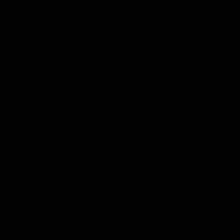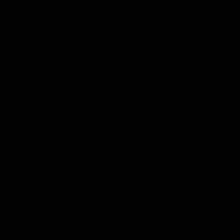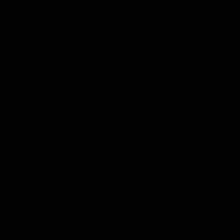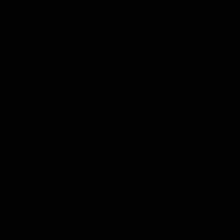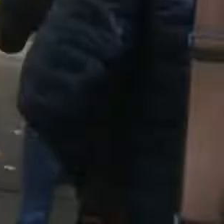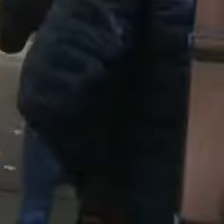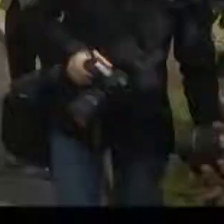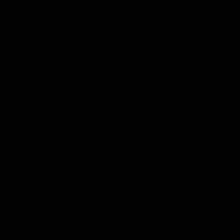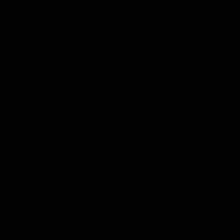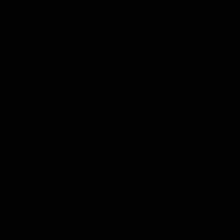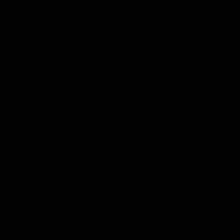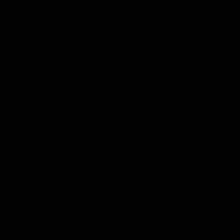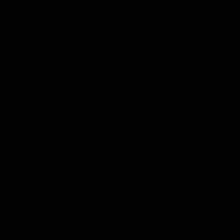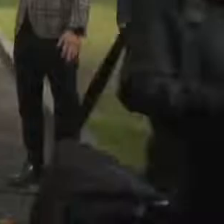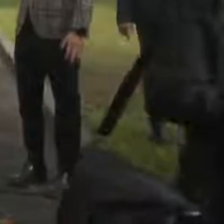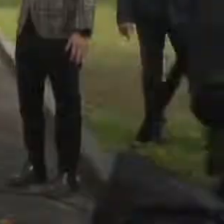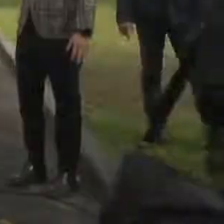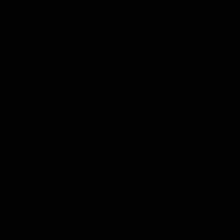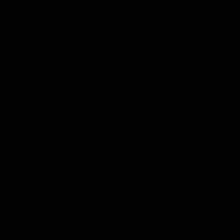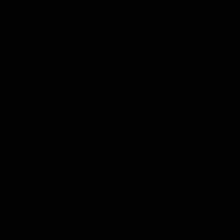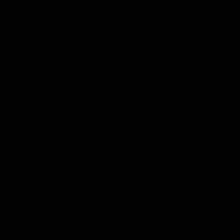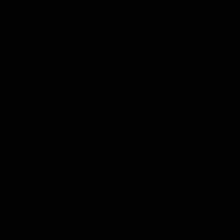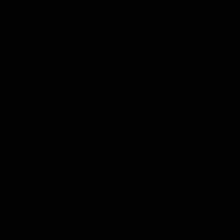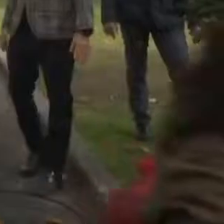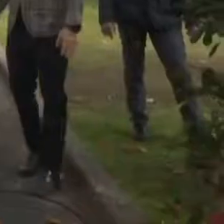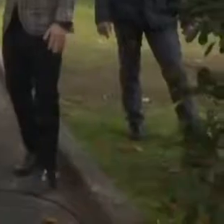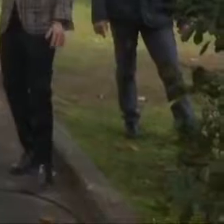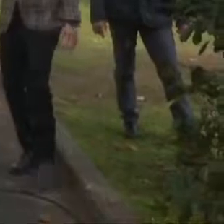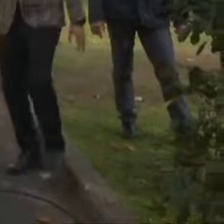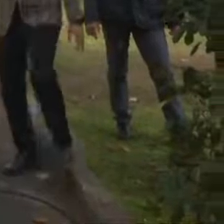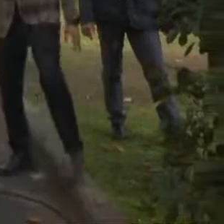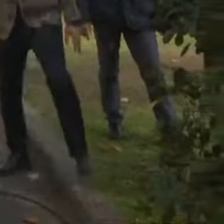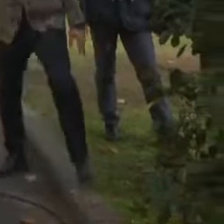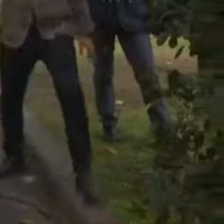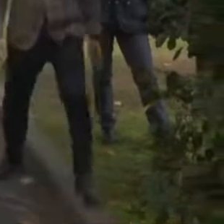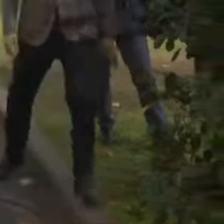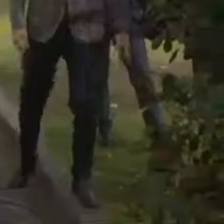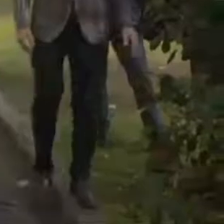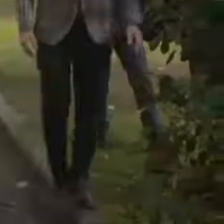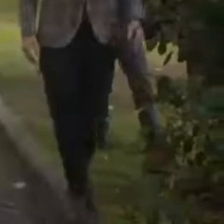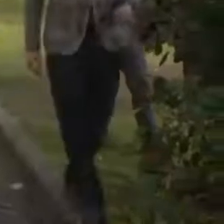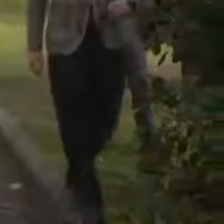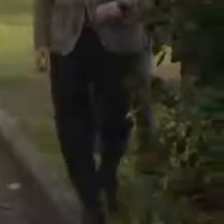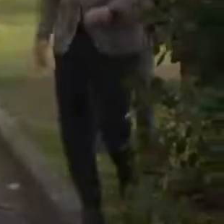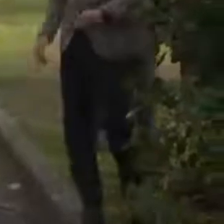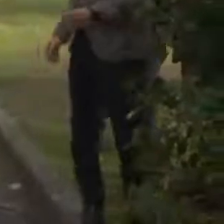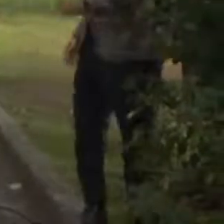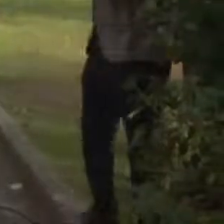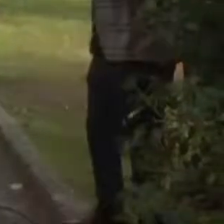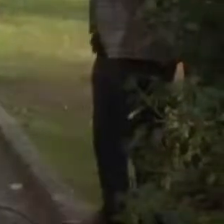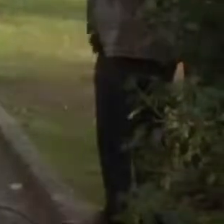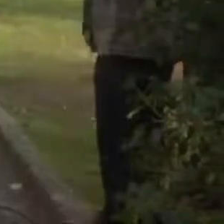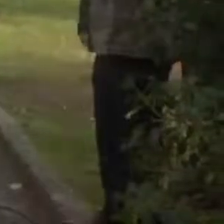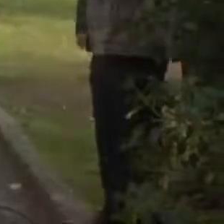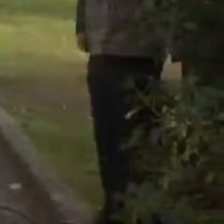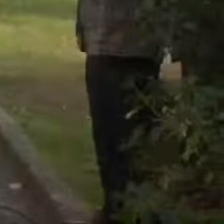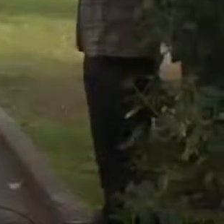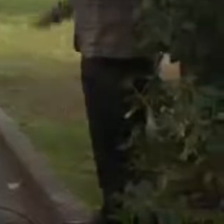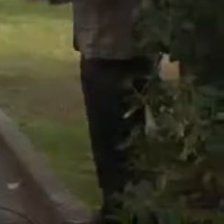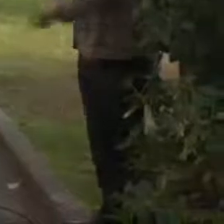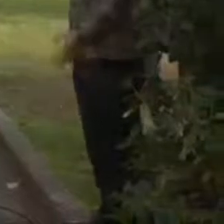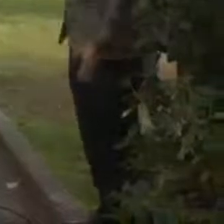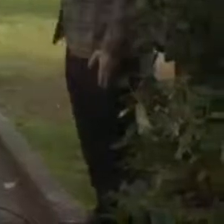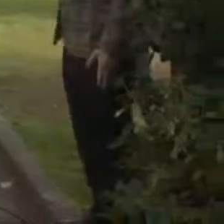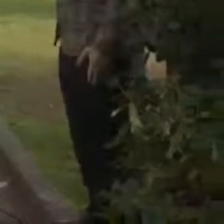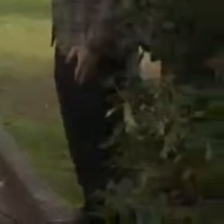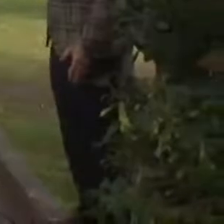Vuoi che inizio io e poi ti do la parola? Posso introdurre? Tanto queste non credo che vadano allora, al collegamento internet, non, sono, okay,